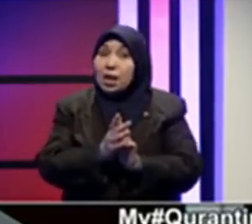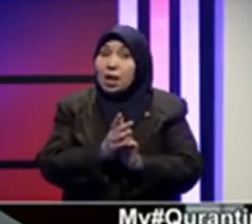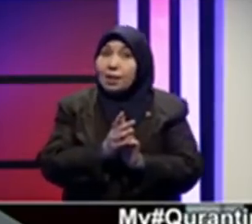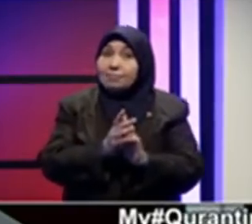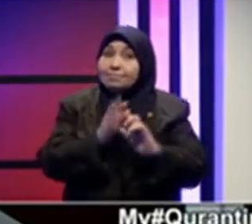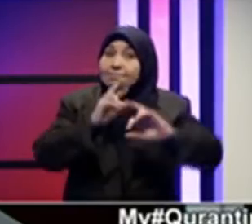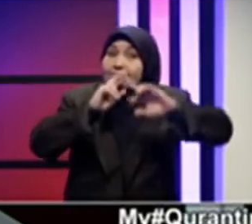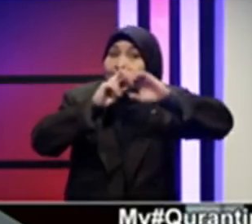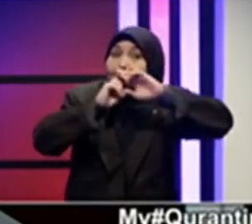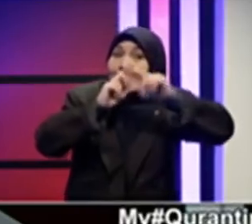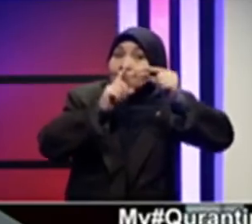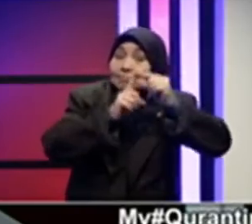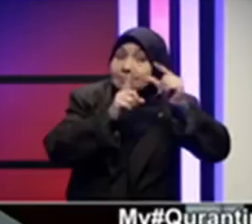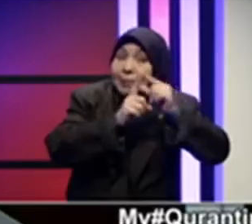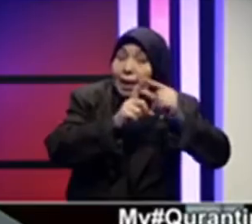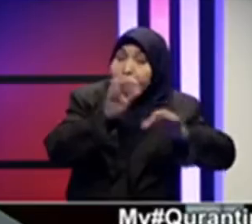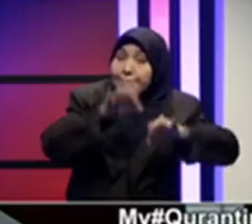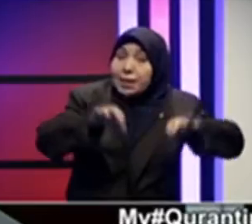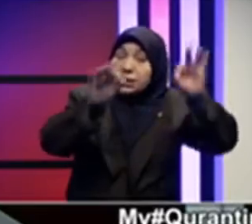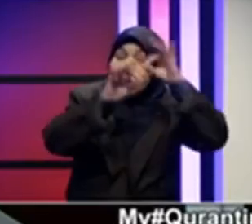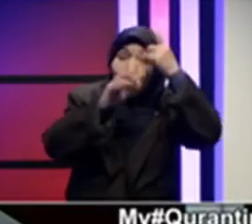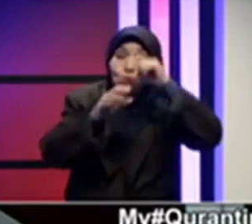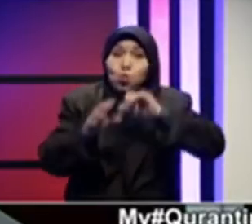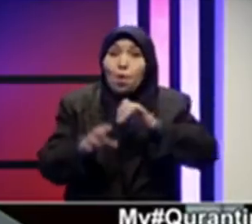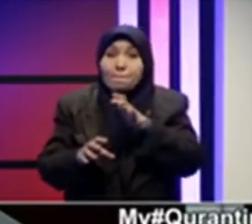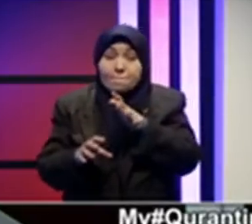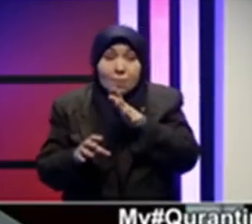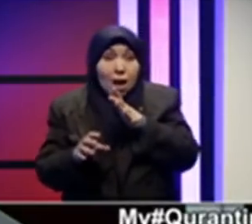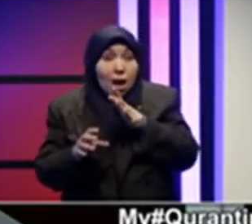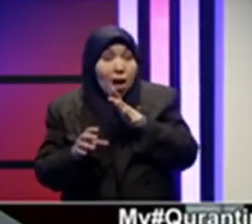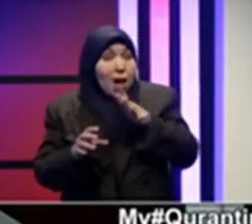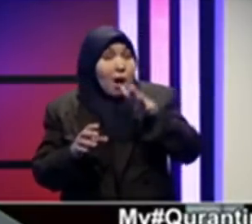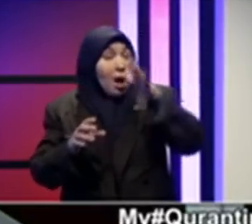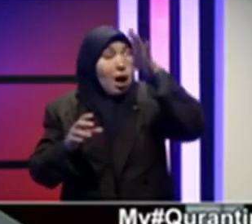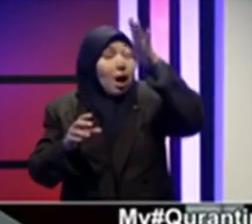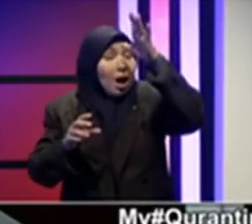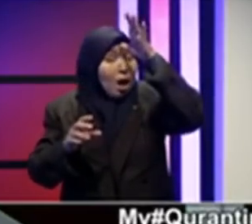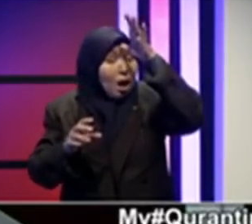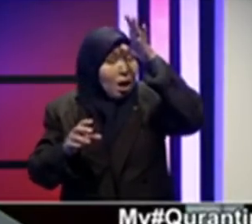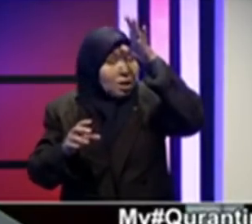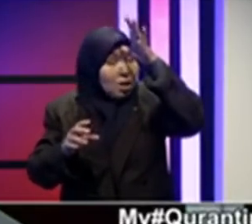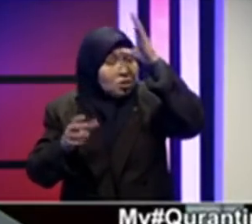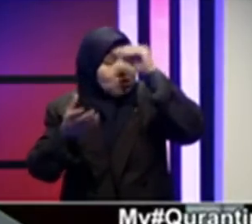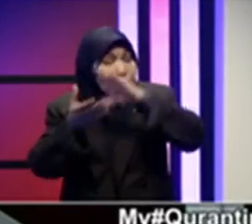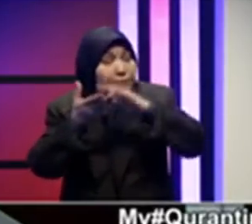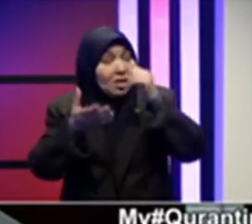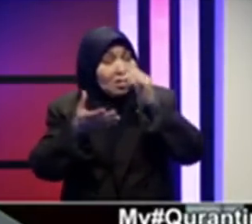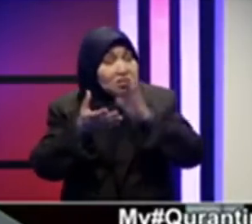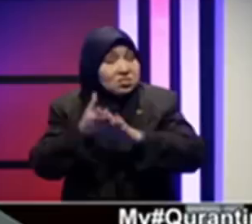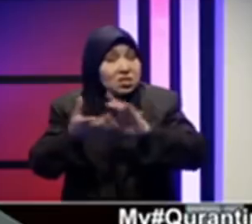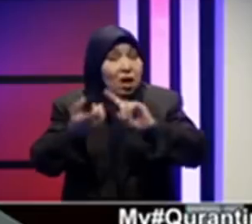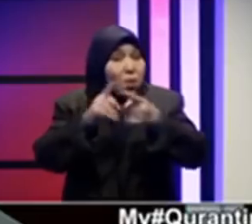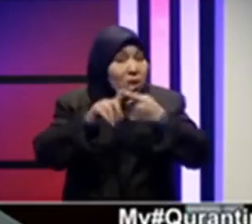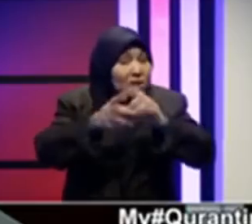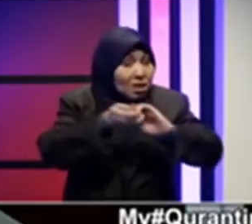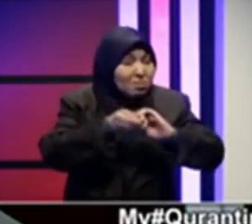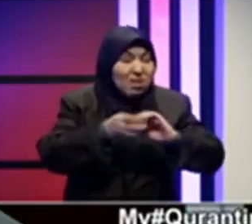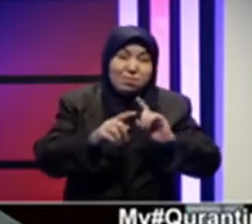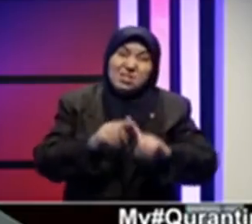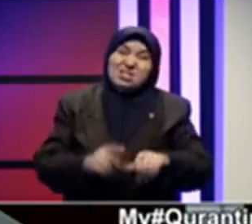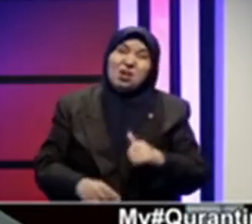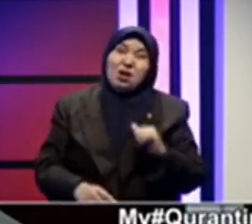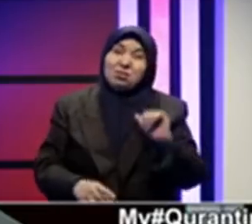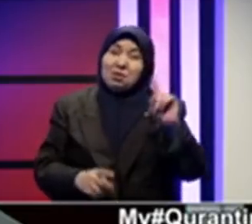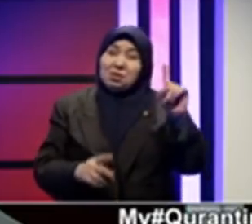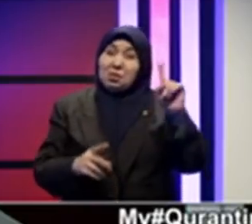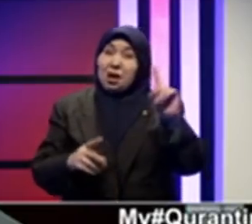sampai di akhirat, untuk mak ayah, kawan karib, suami isteri akan berjumpa kembali, Ustaz. Tapi kalau